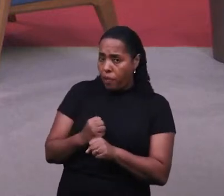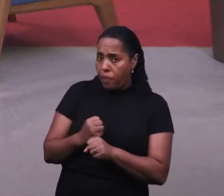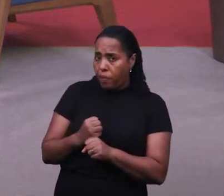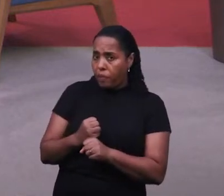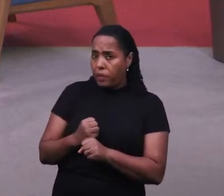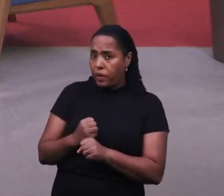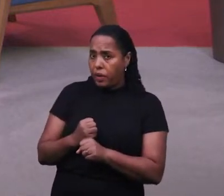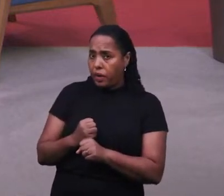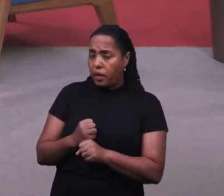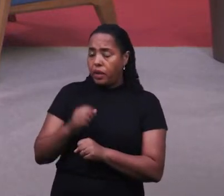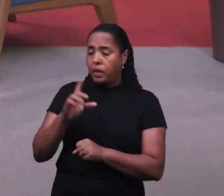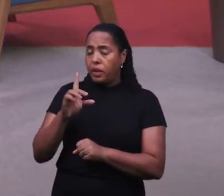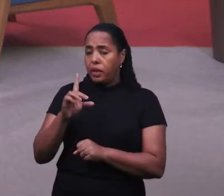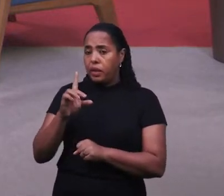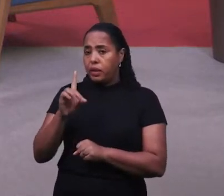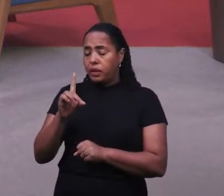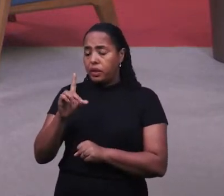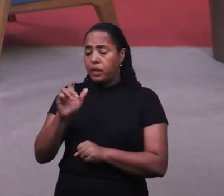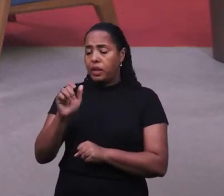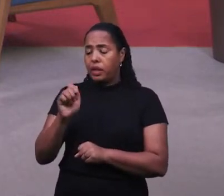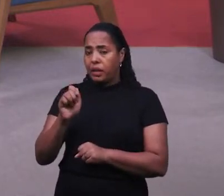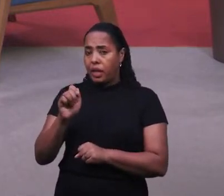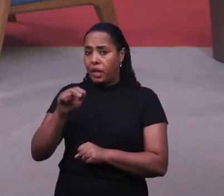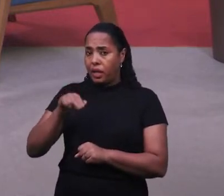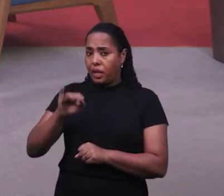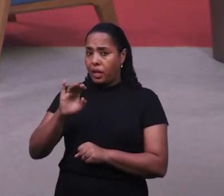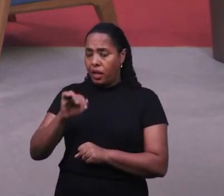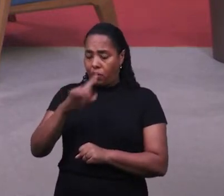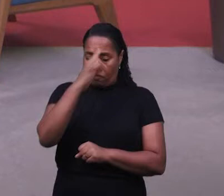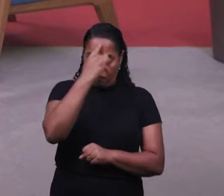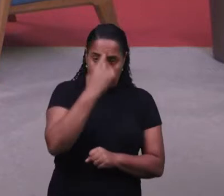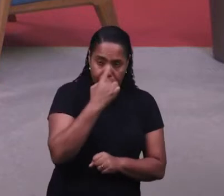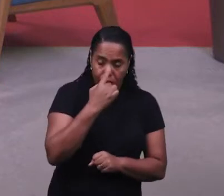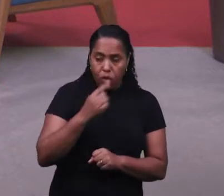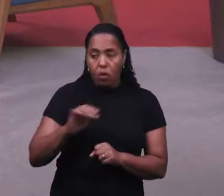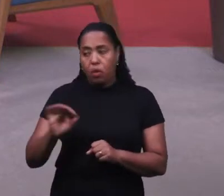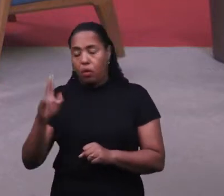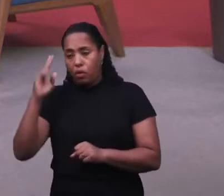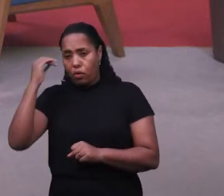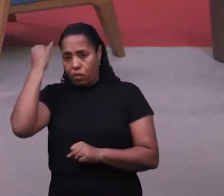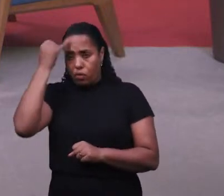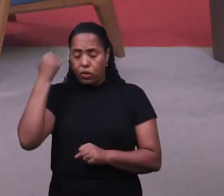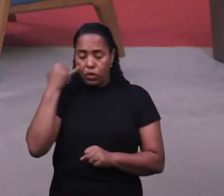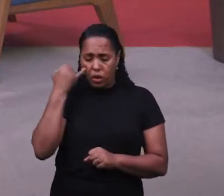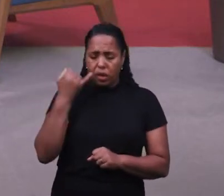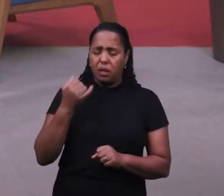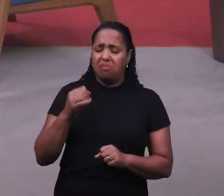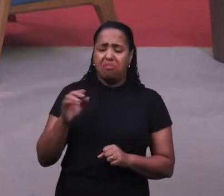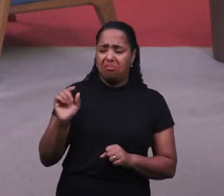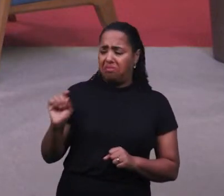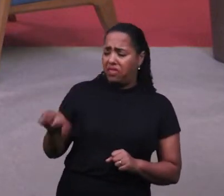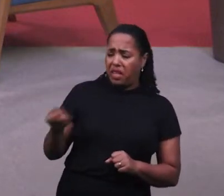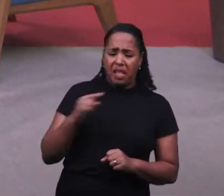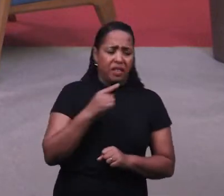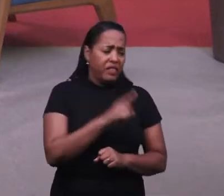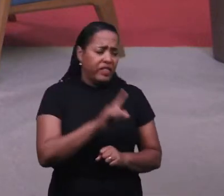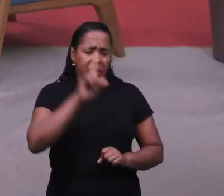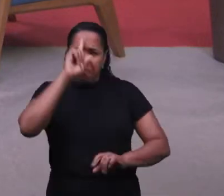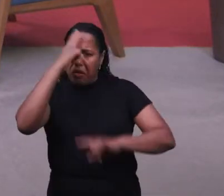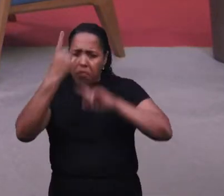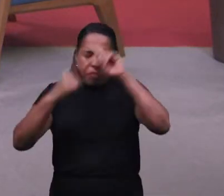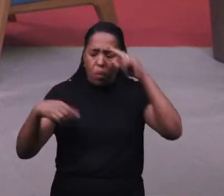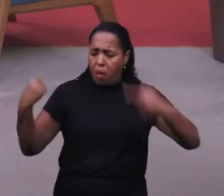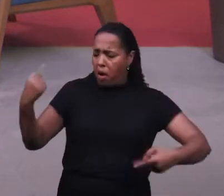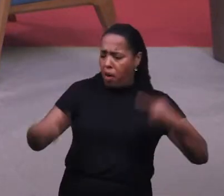L'œuvre de Daniel, elle peut voir une valeur, ou de Josias, ou n'importe qui. Et chacun peut avoir son idée